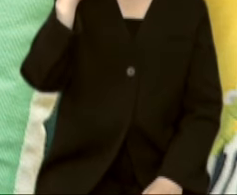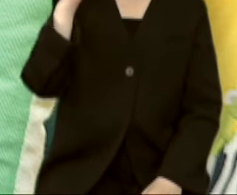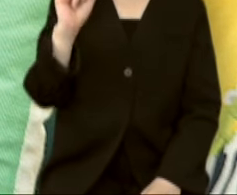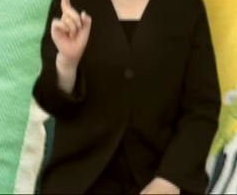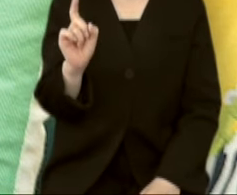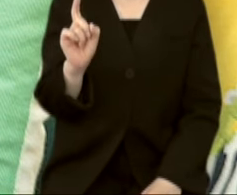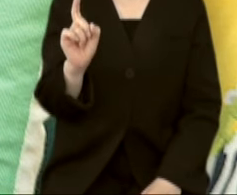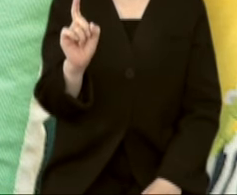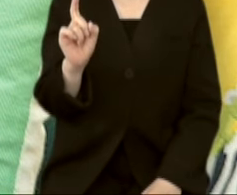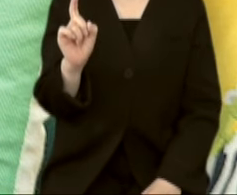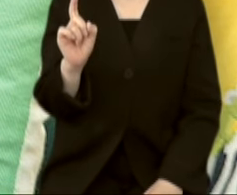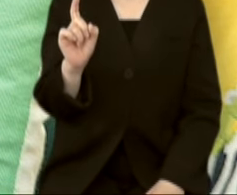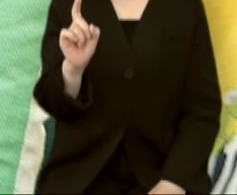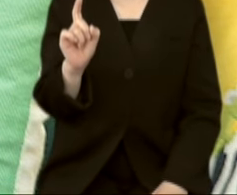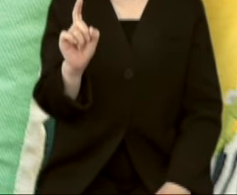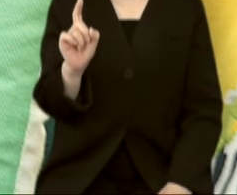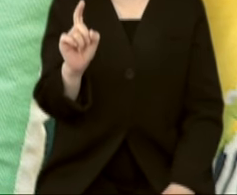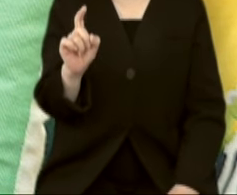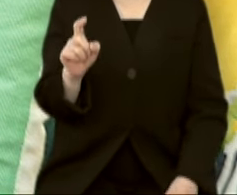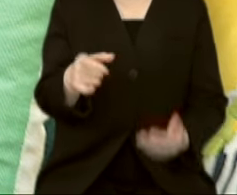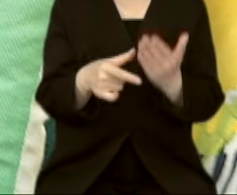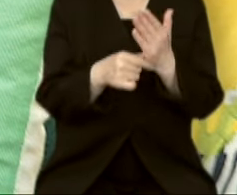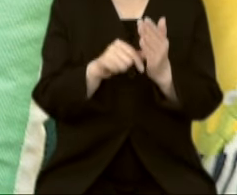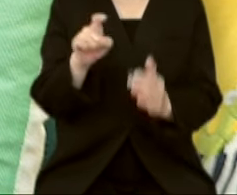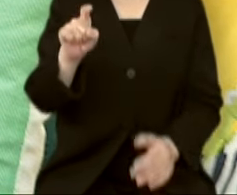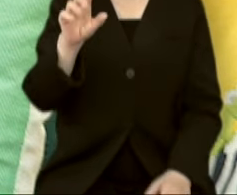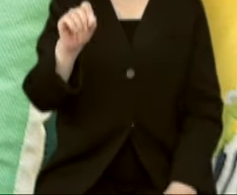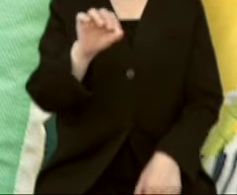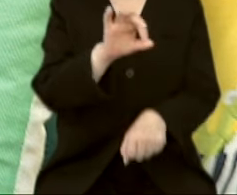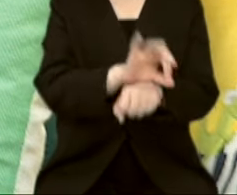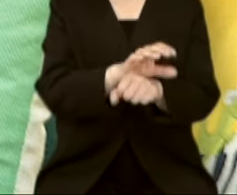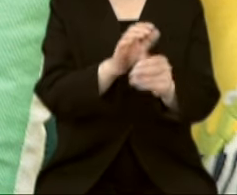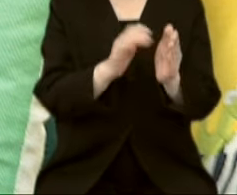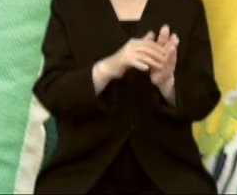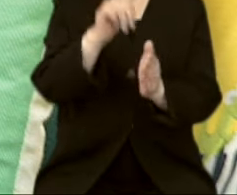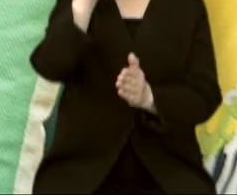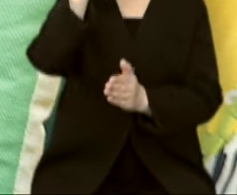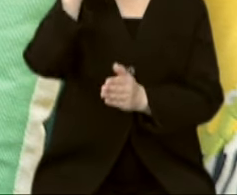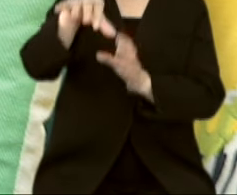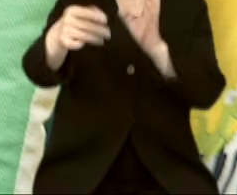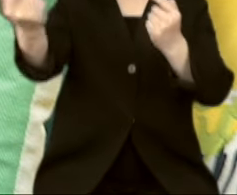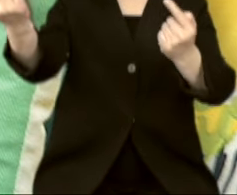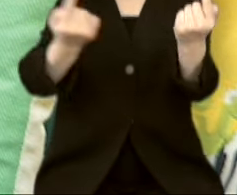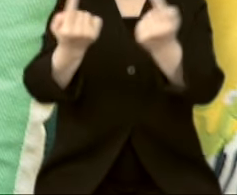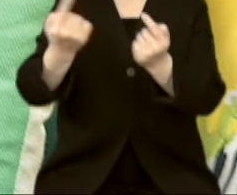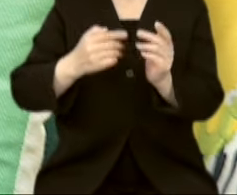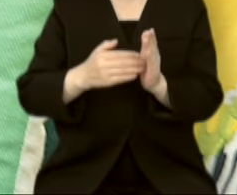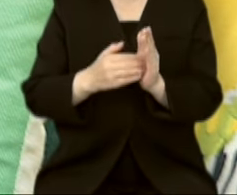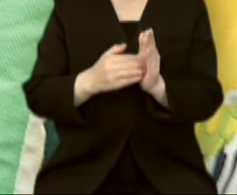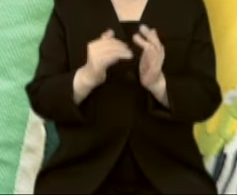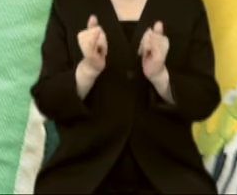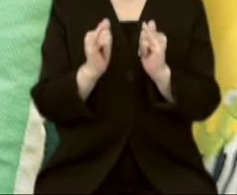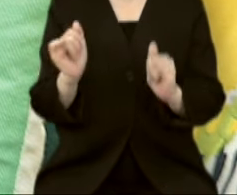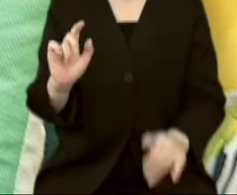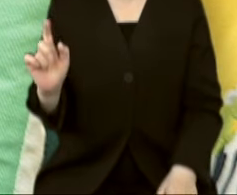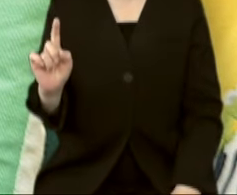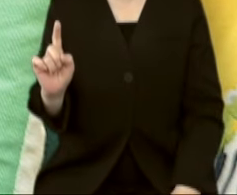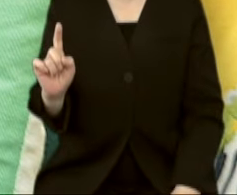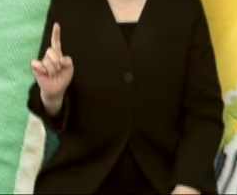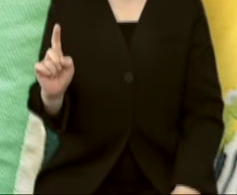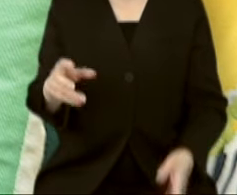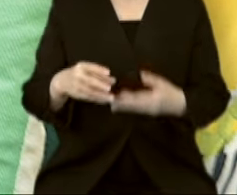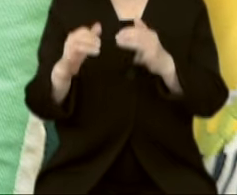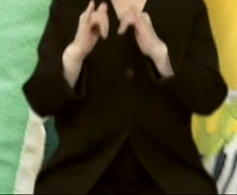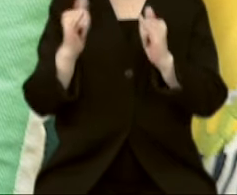그 거의 한 10만 원 정도 되는 티켓을 사서 네. 인도 전역에서 온 사람들이니까 네. 이 사람들은 거의